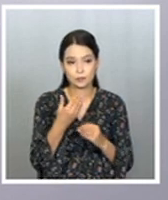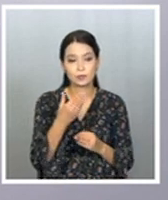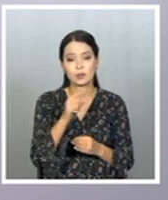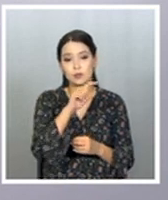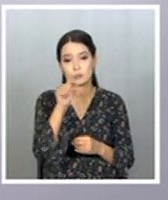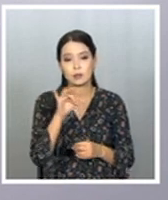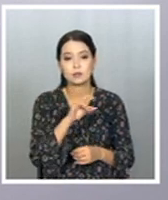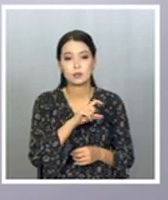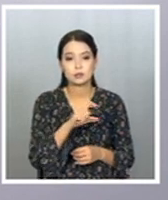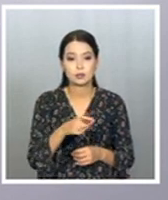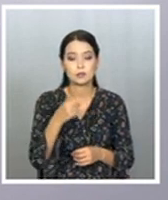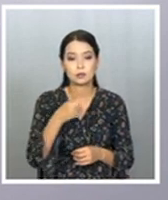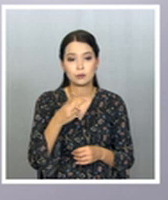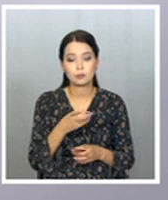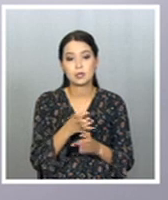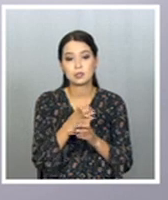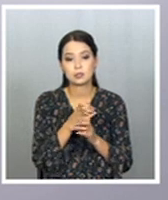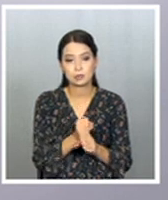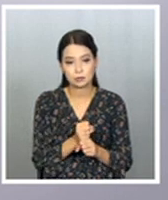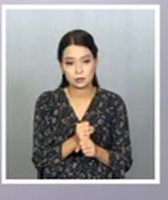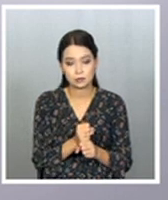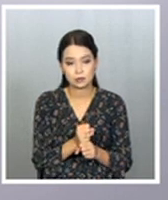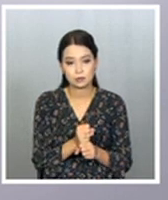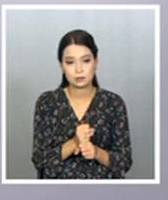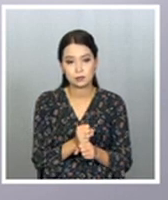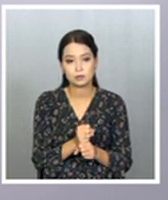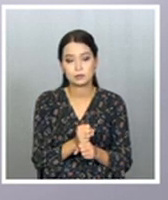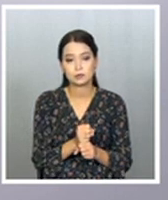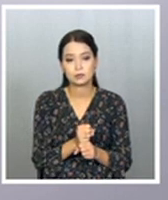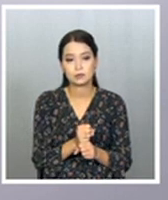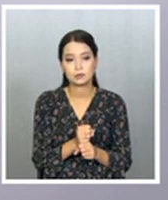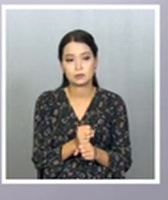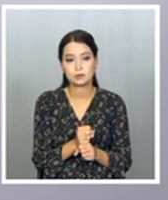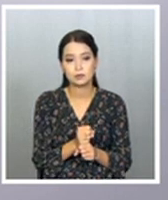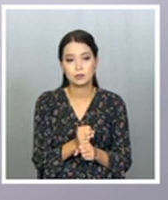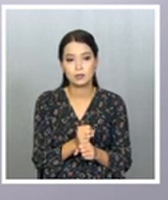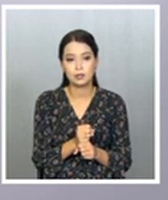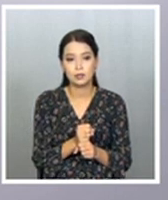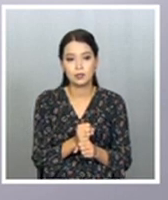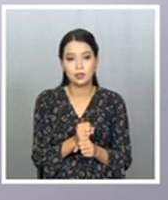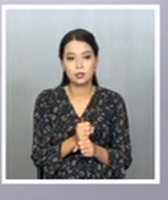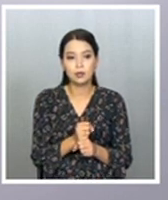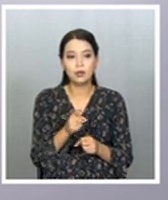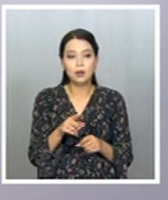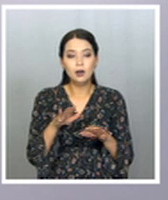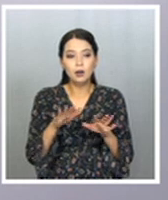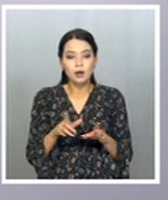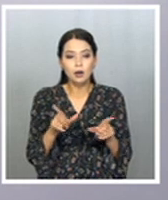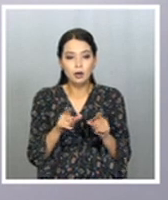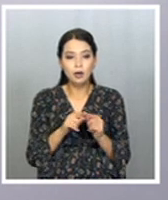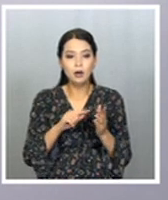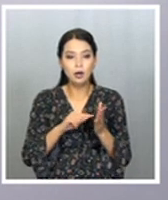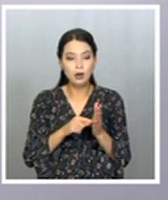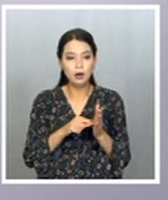алымындағы 4 пен бөліміндегі 4 факториалдар қысқарады. Және мына жерде 2 мен 1, 2, 3-тің көбейтіндісі